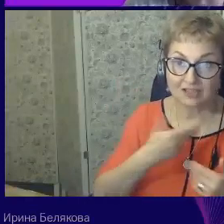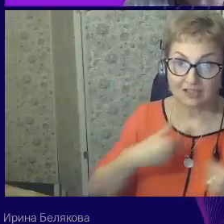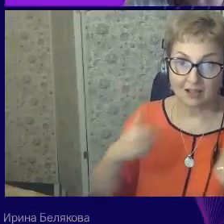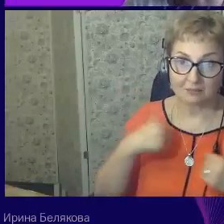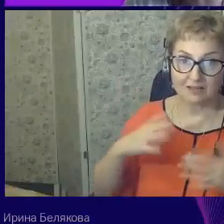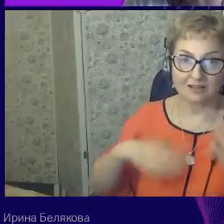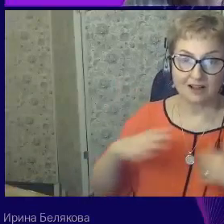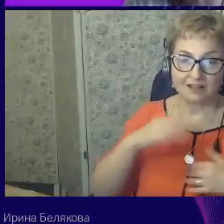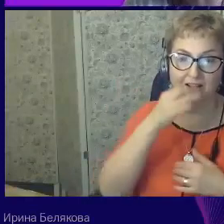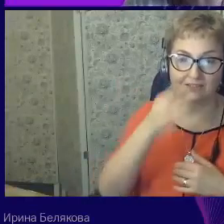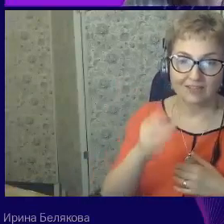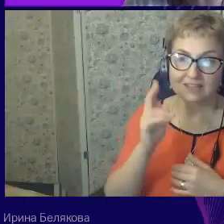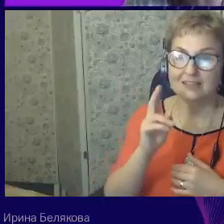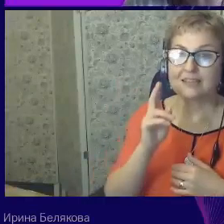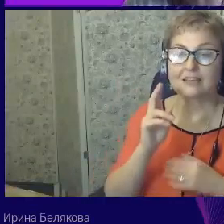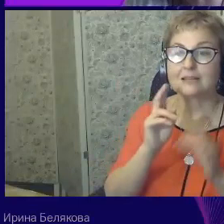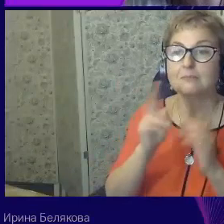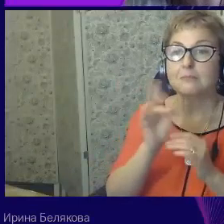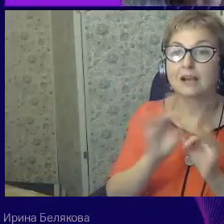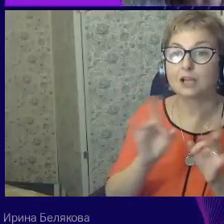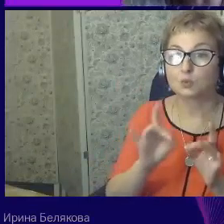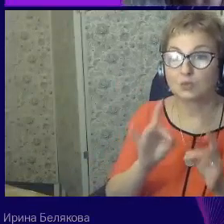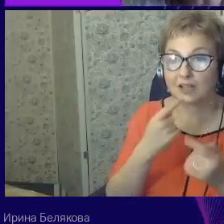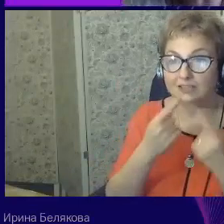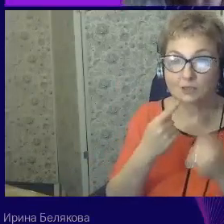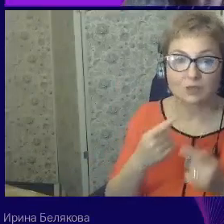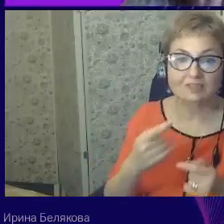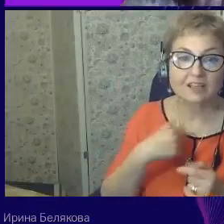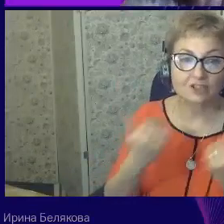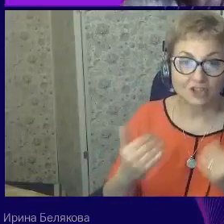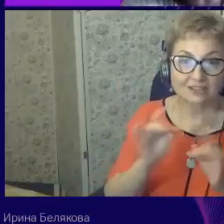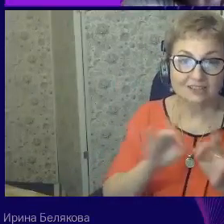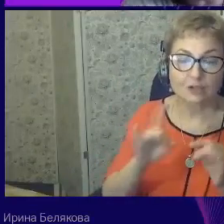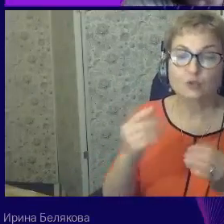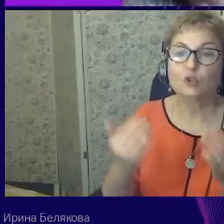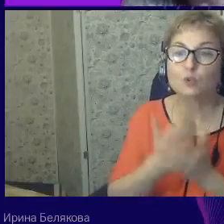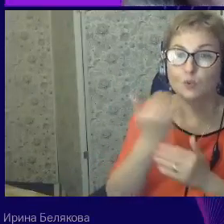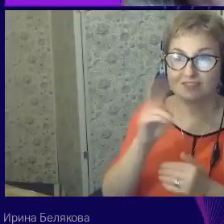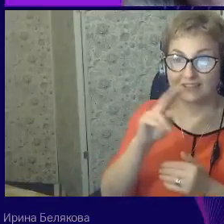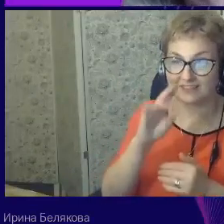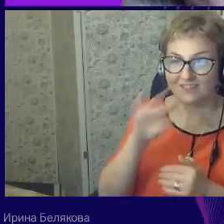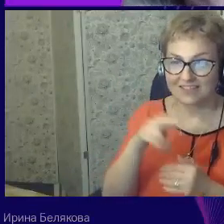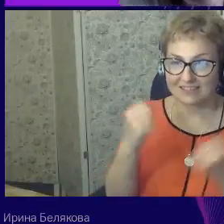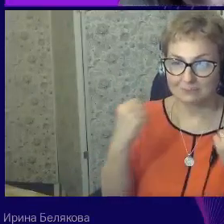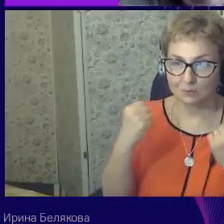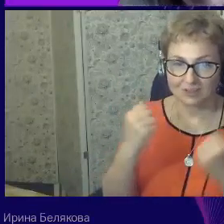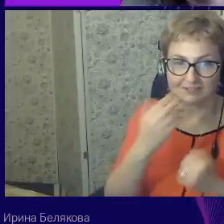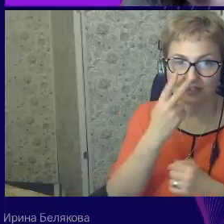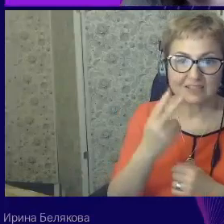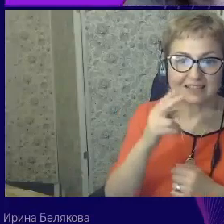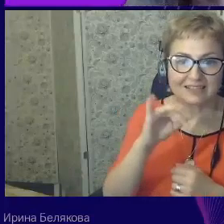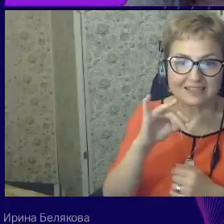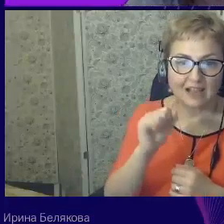всегда рады ответить и проконсультировать. Итак, сейчас непосредственно про новые виды спорта. Вот эта диаграммка,